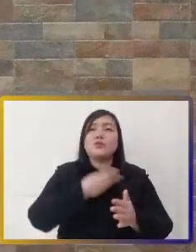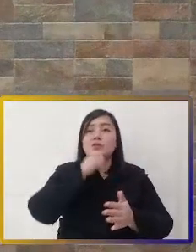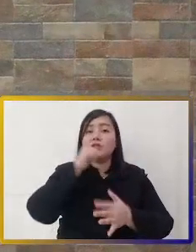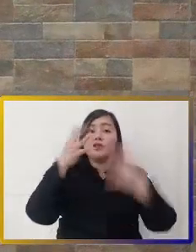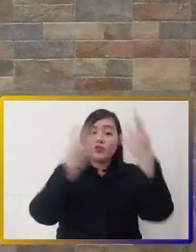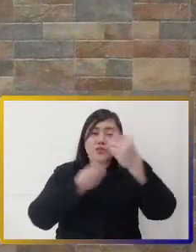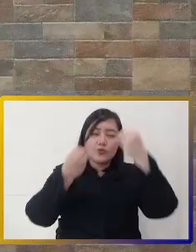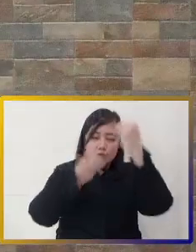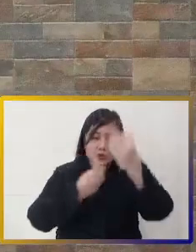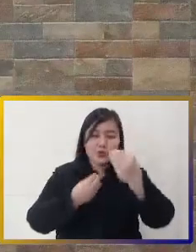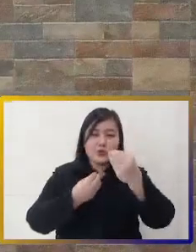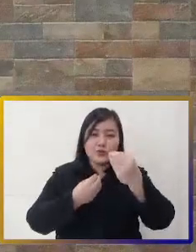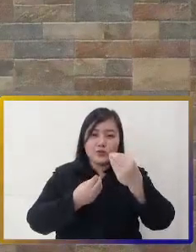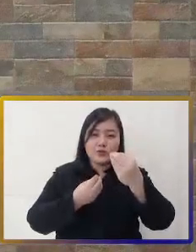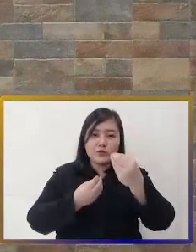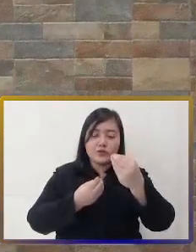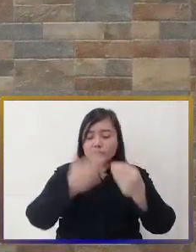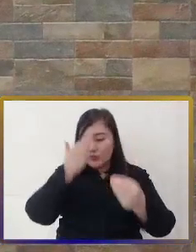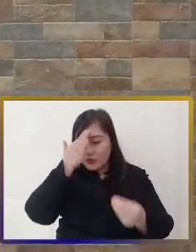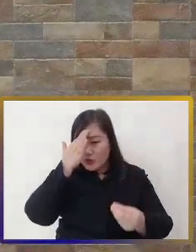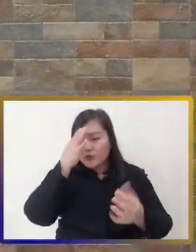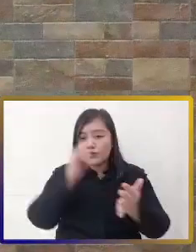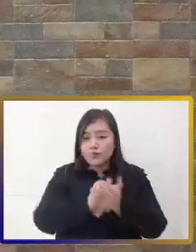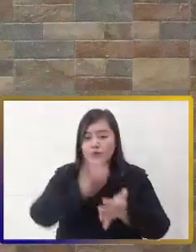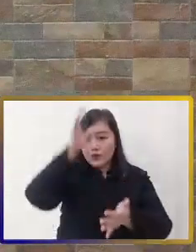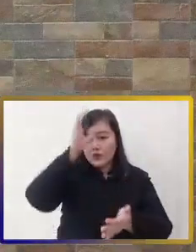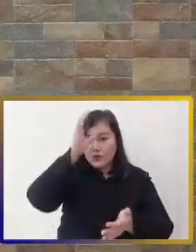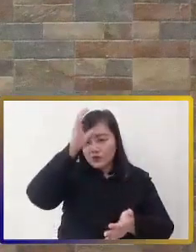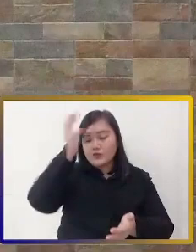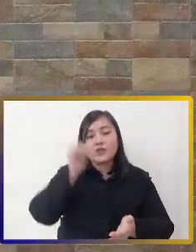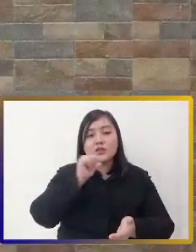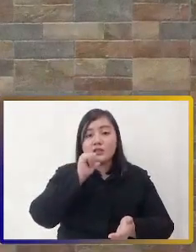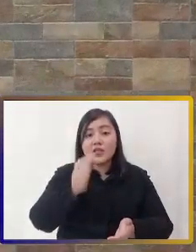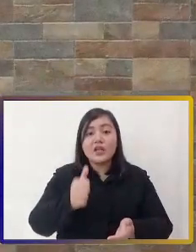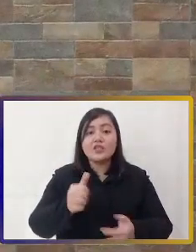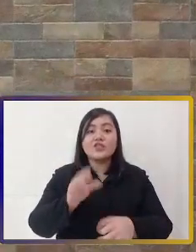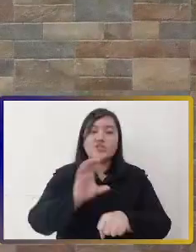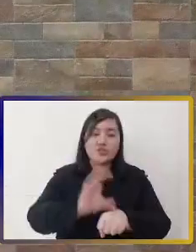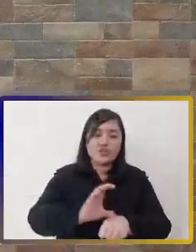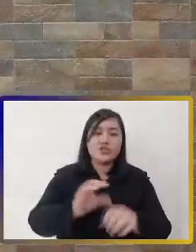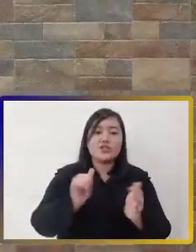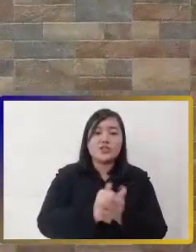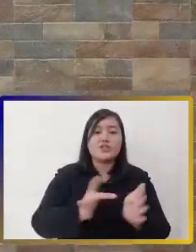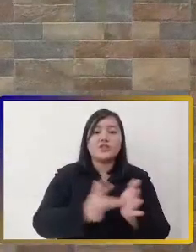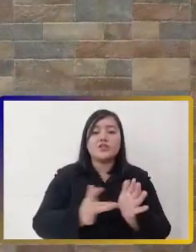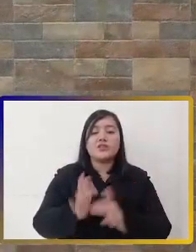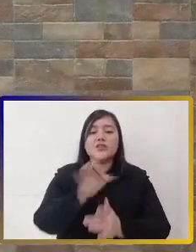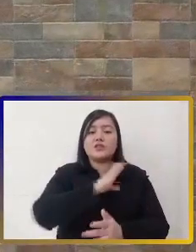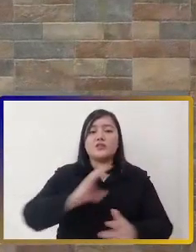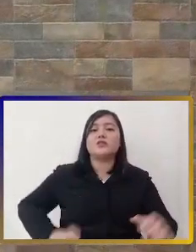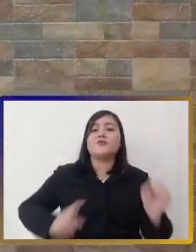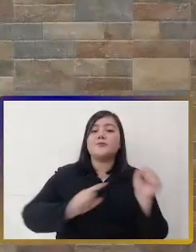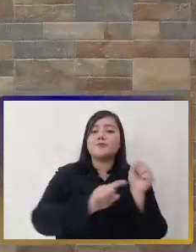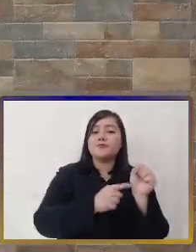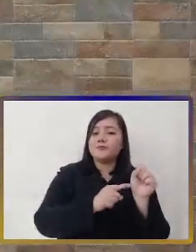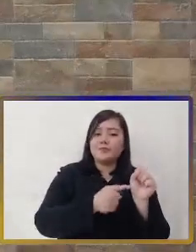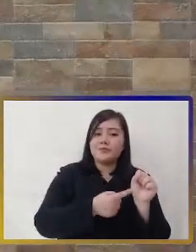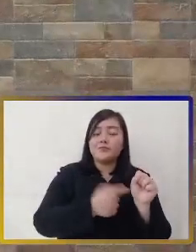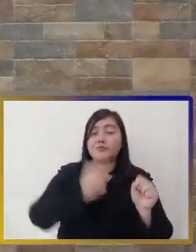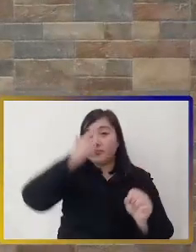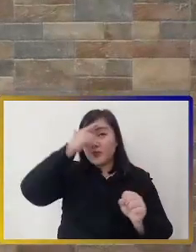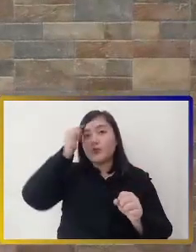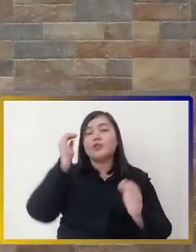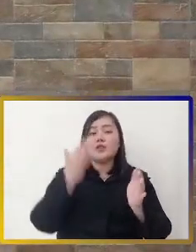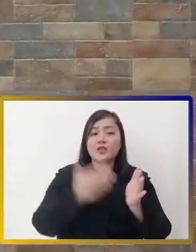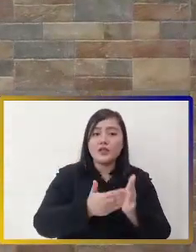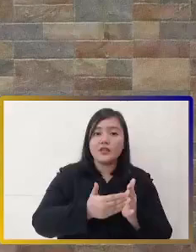hindi nag-originate to be the church that Jesus Christ built. Hindi po nila pwedeng i-claim yun. Bakit? Wala sa kanilang